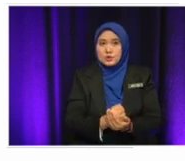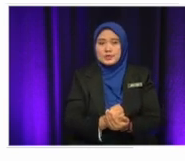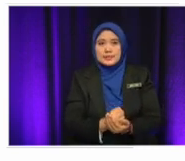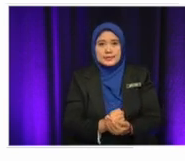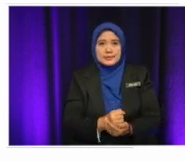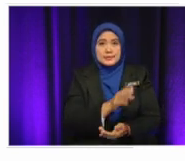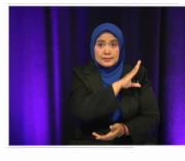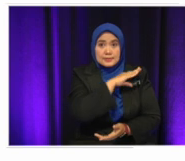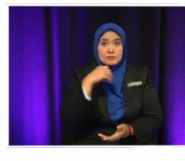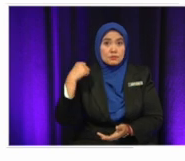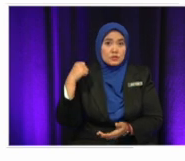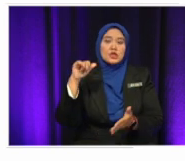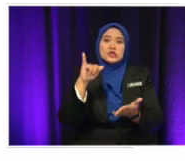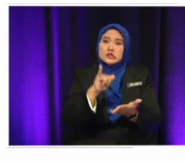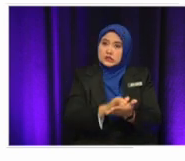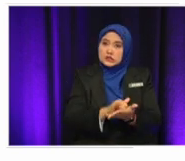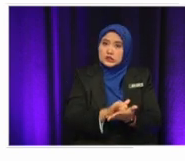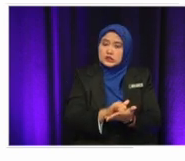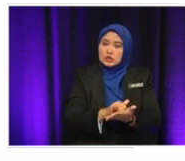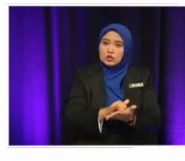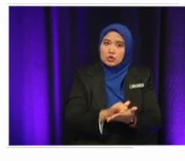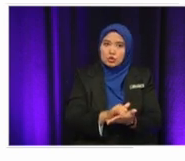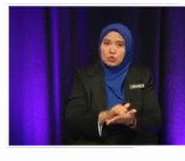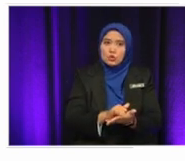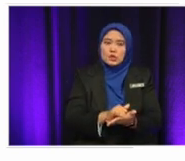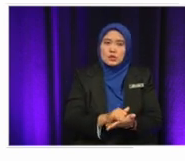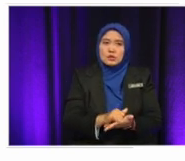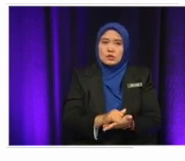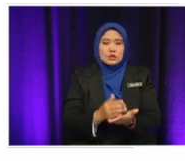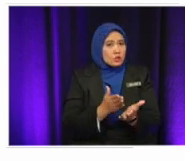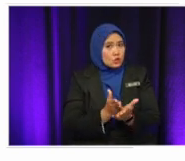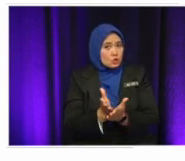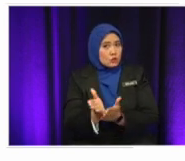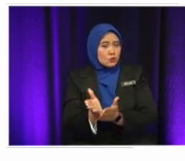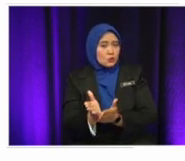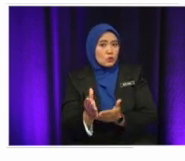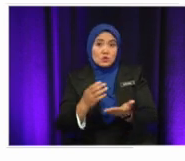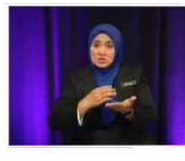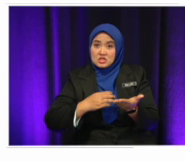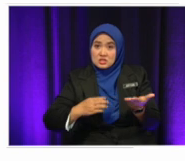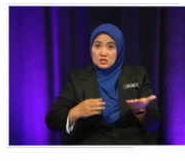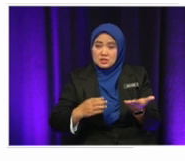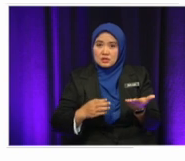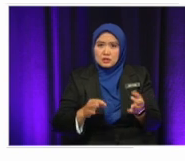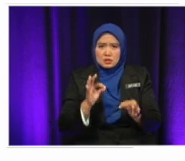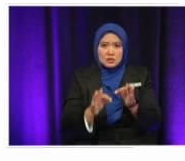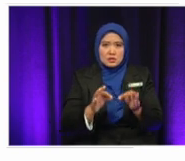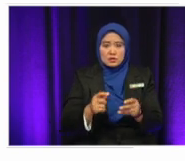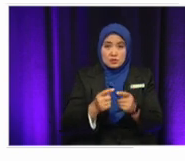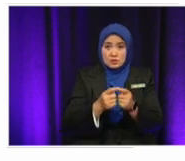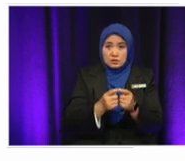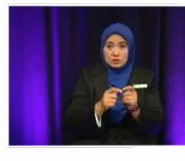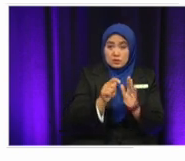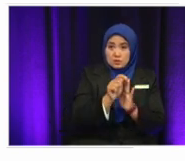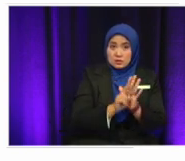Kalau dibenarkan untuk ee menulis mencatat oke terus catatkan cirinya mungkin bila kita terpacu kan sesuatu